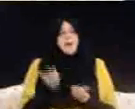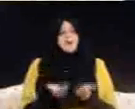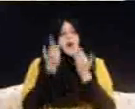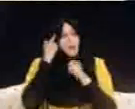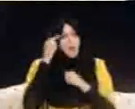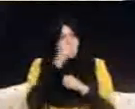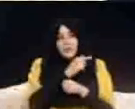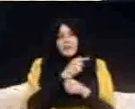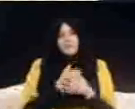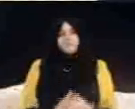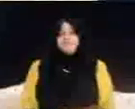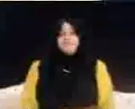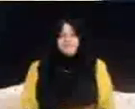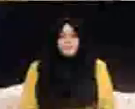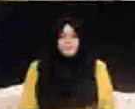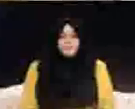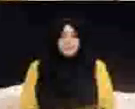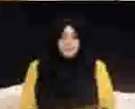دعائكم في هذا الموضوع.